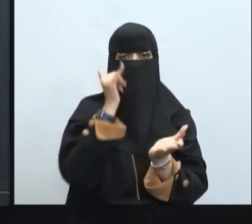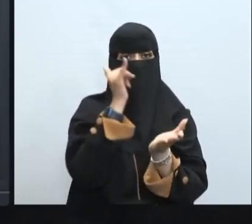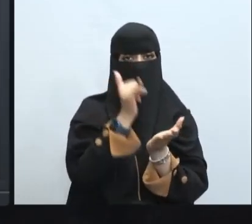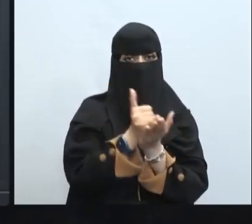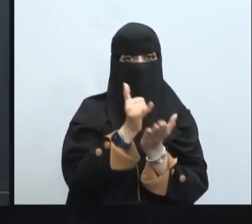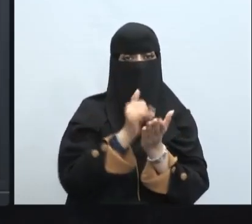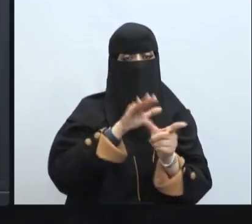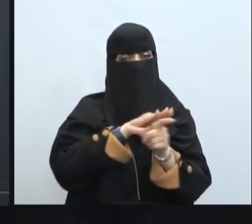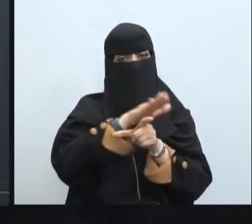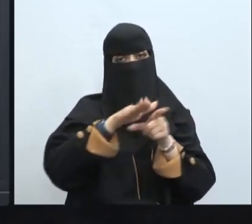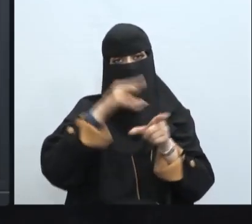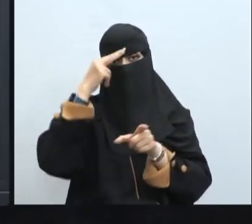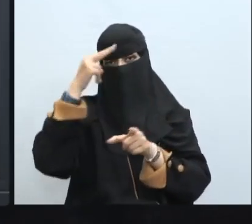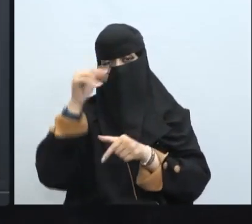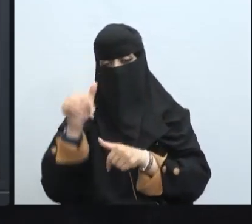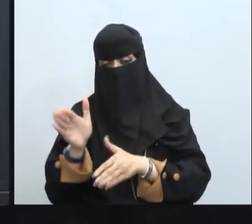اجتماعيه